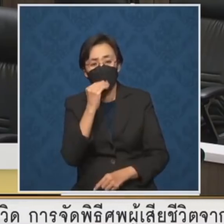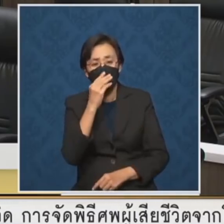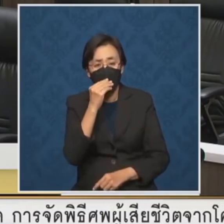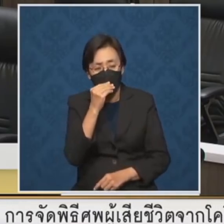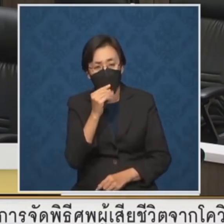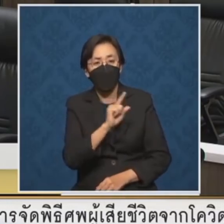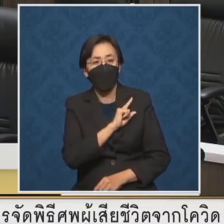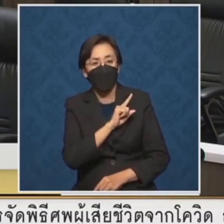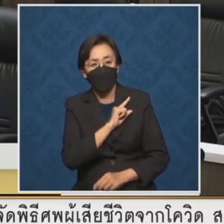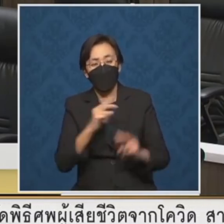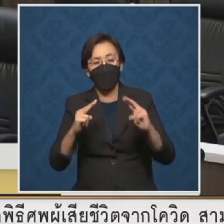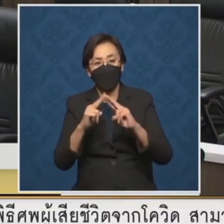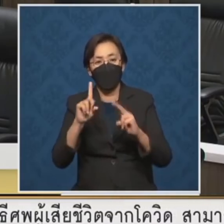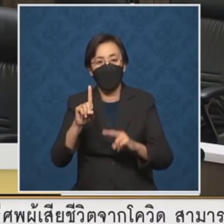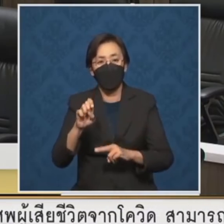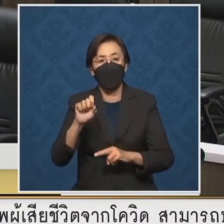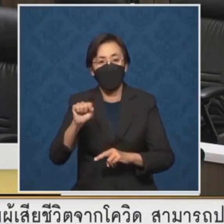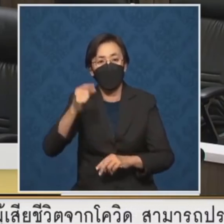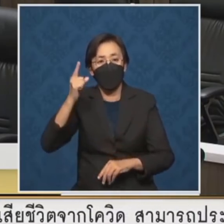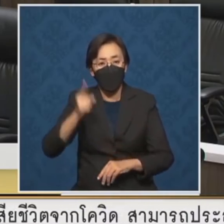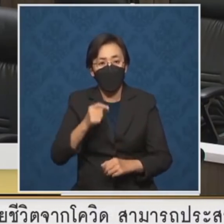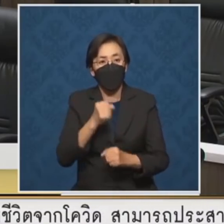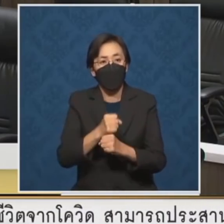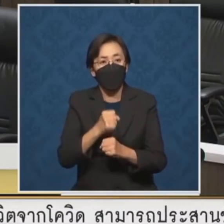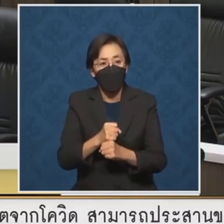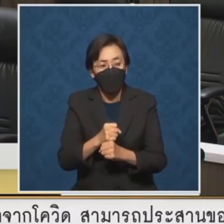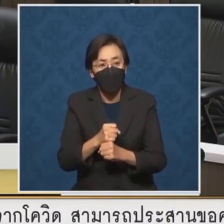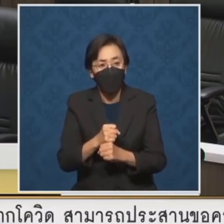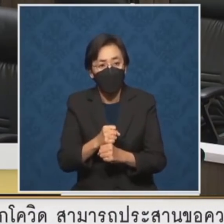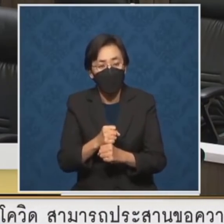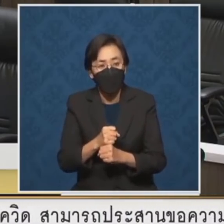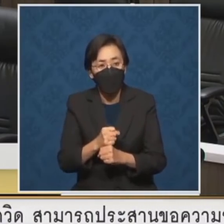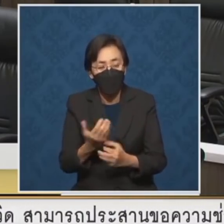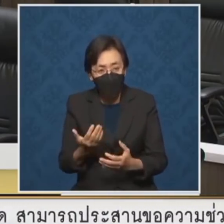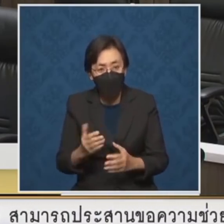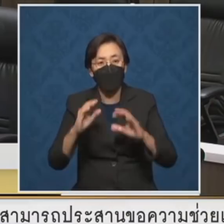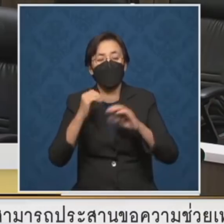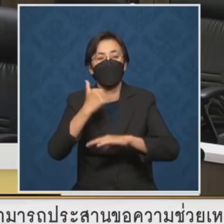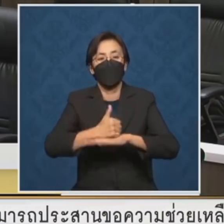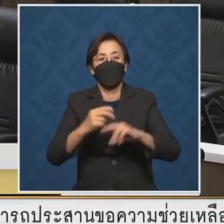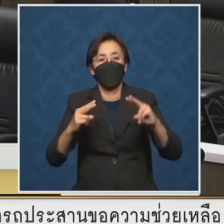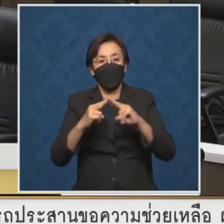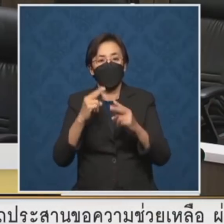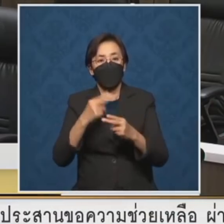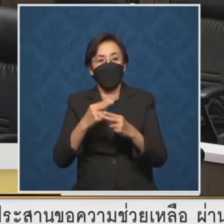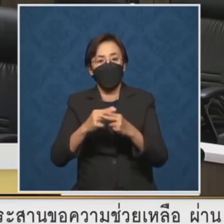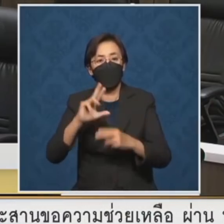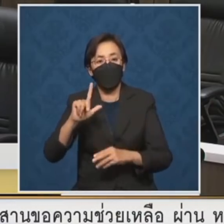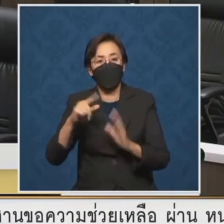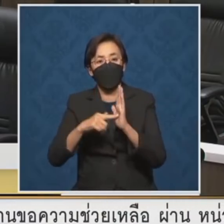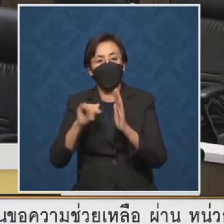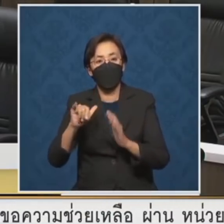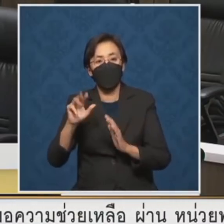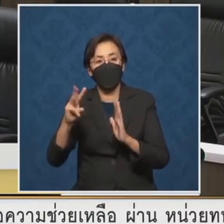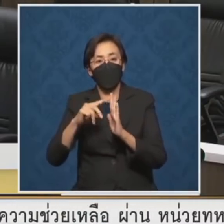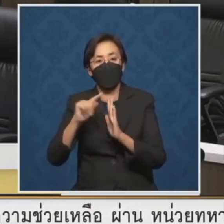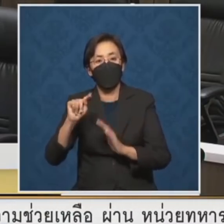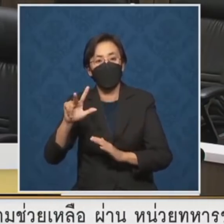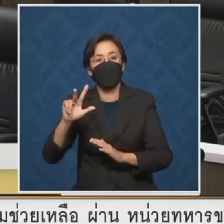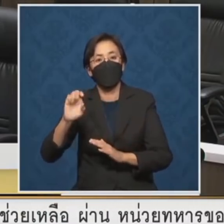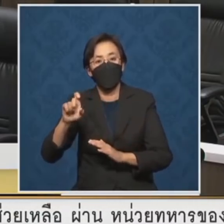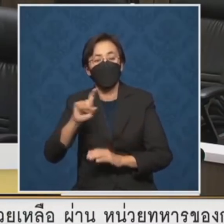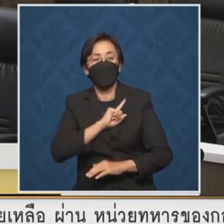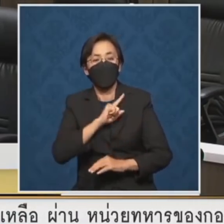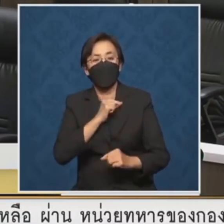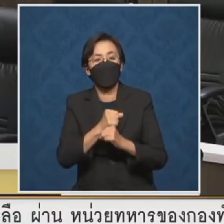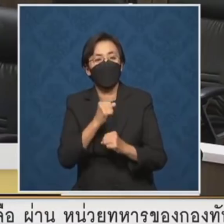ป็นภารกิจที่กระทรวงดิจิทัลควรจะทำแต่มันไม่ใช่ภารกิจที่รัฐมนตรีที่ชื่อชัยวุฒนาคมานุสรณ์ได้รับมอบหมายมา